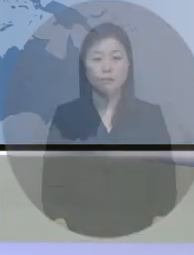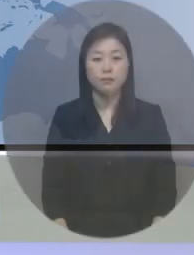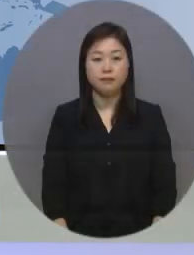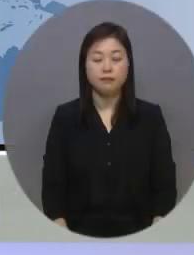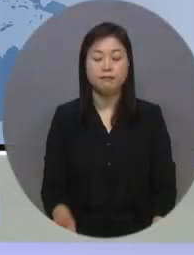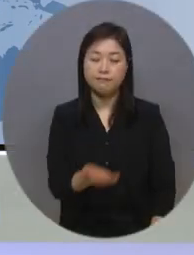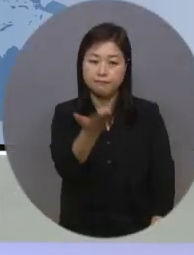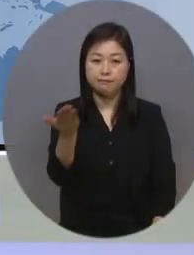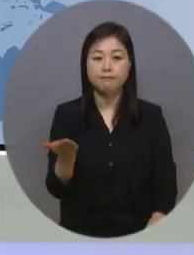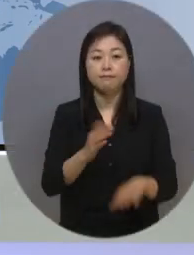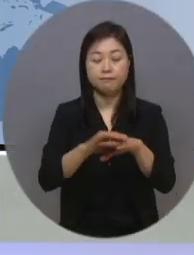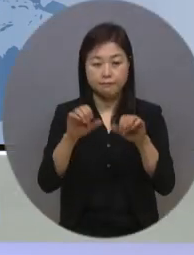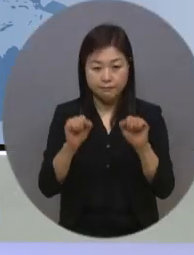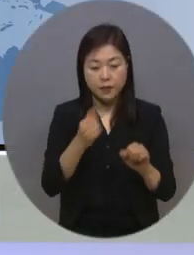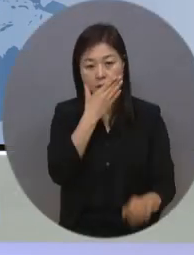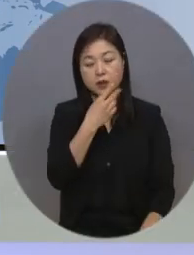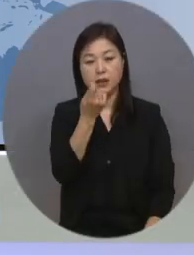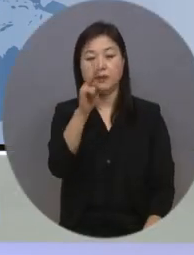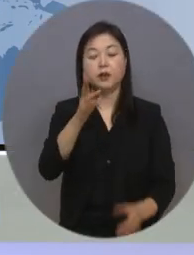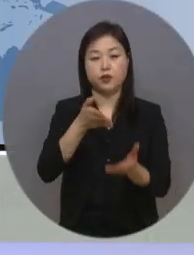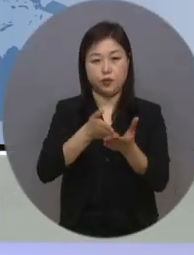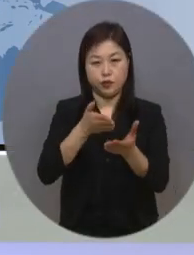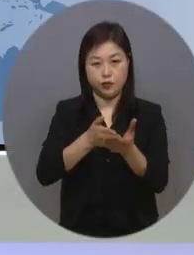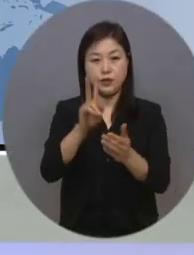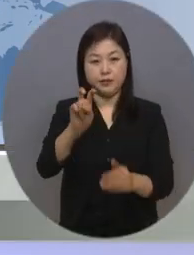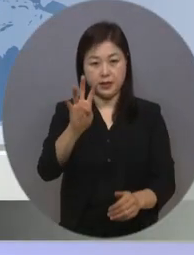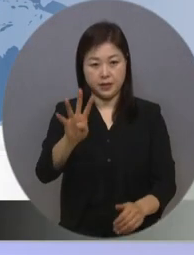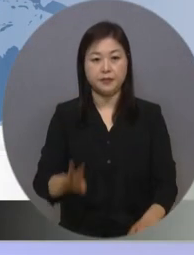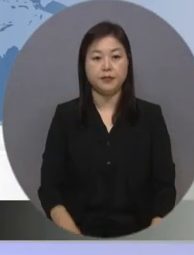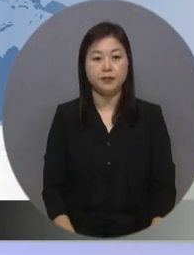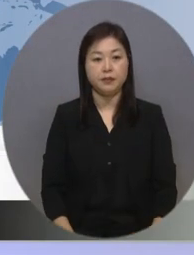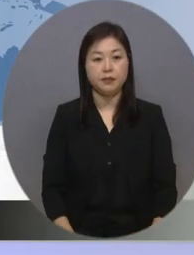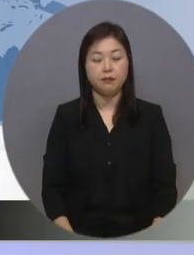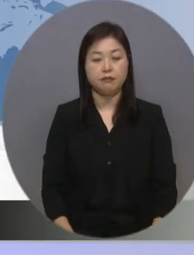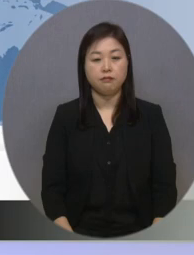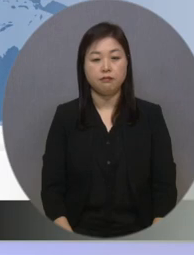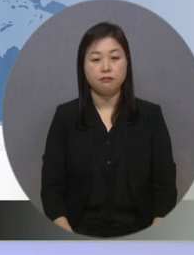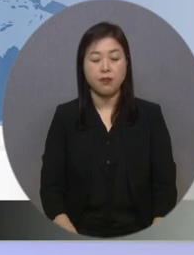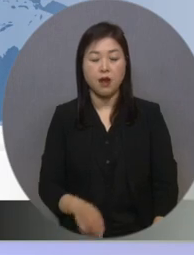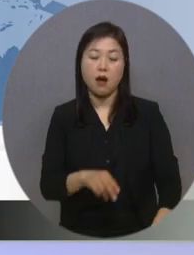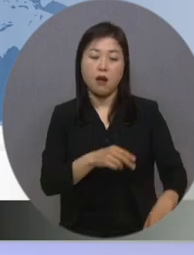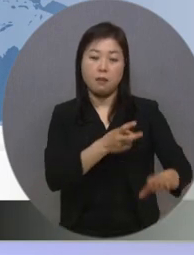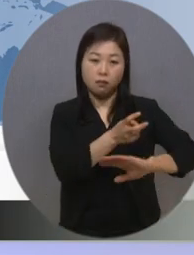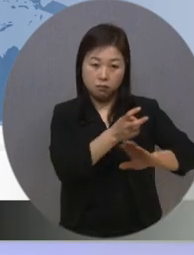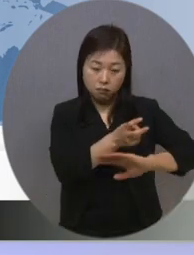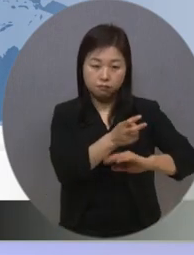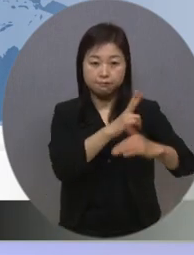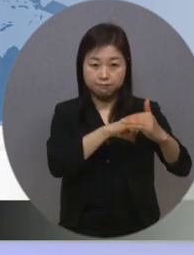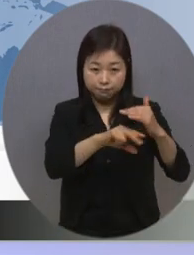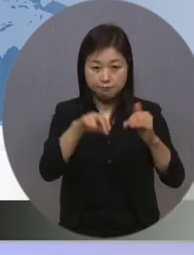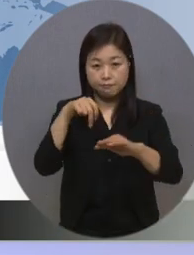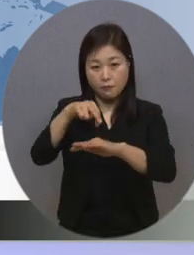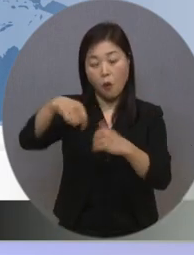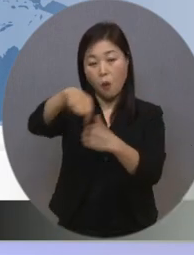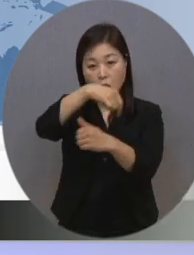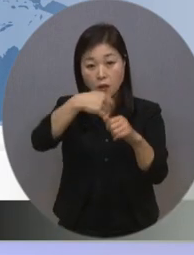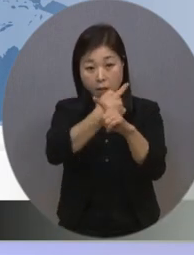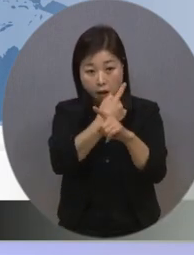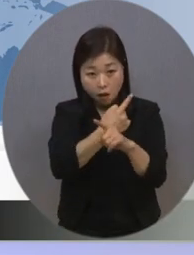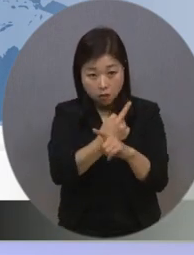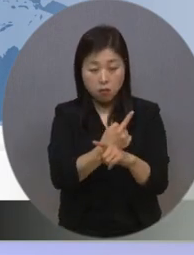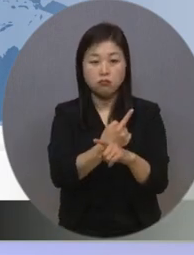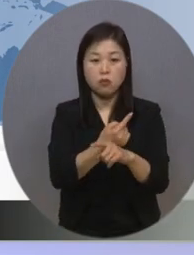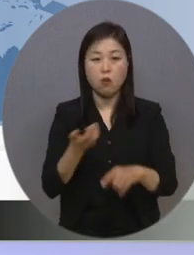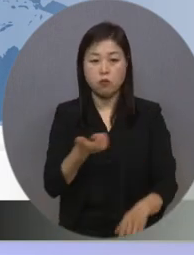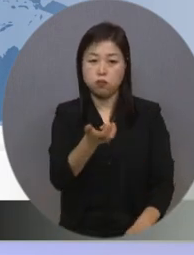시청자 여러분 안녕하십니까? 복지TV 뉴스 24입니다. 대중교통과 보행 환경이 개선된다면 우리 모두 편리한